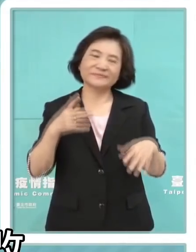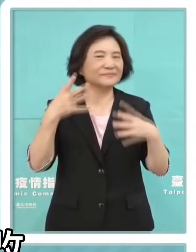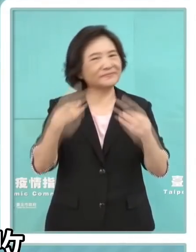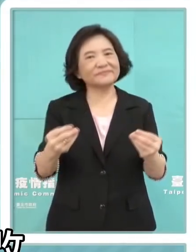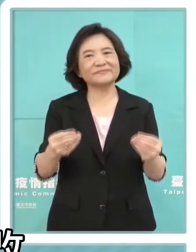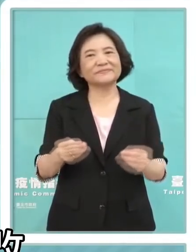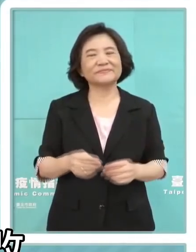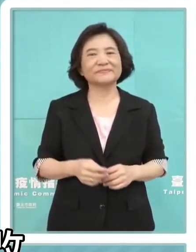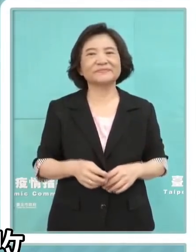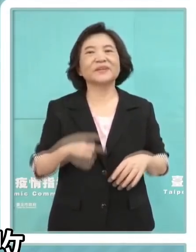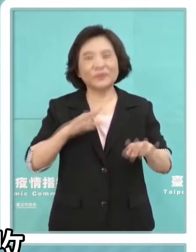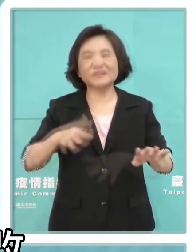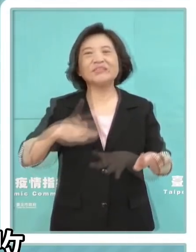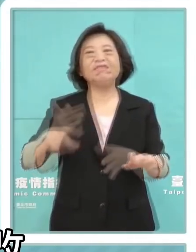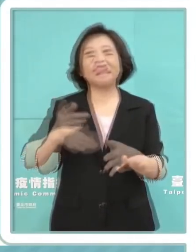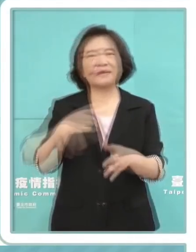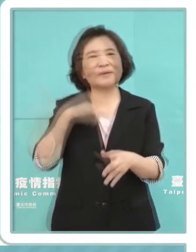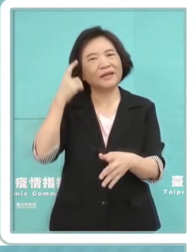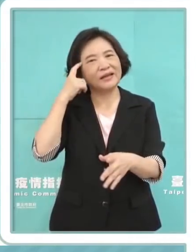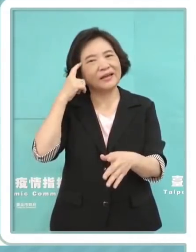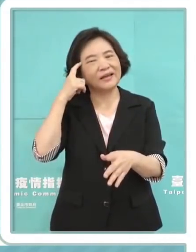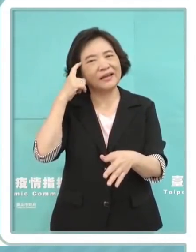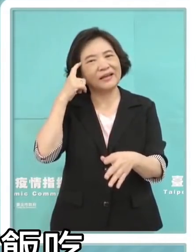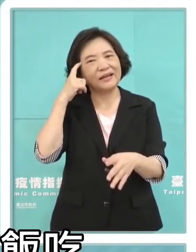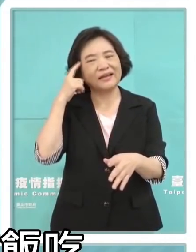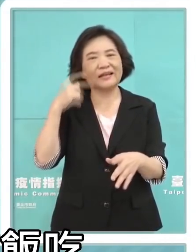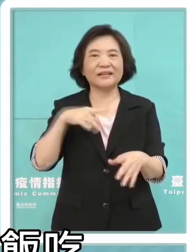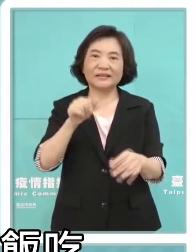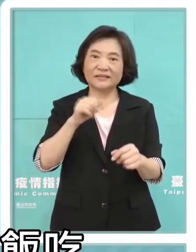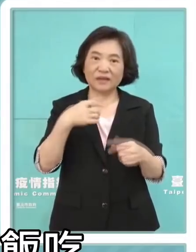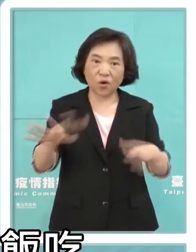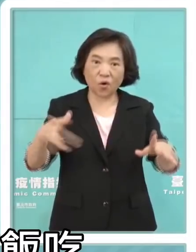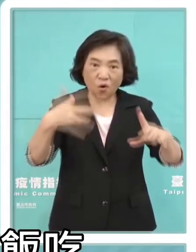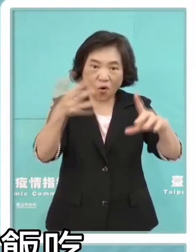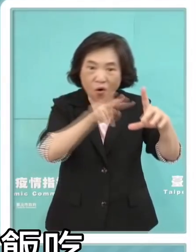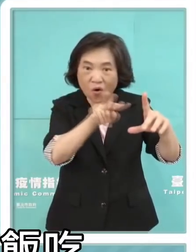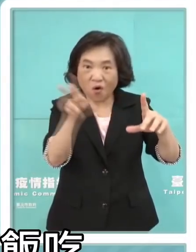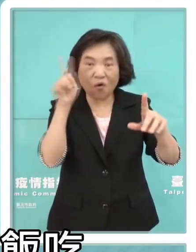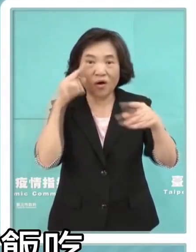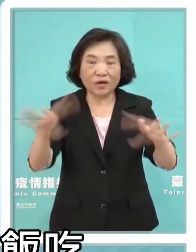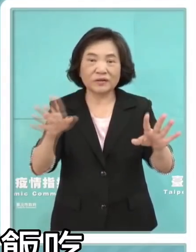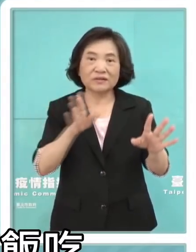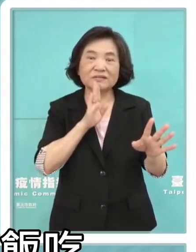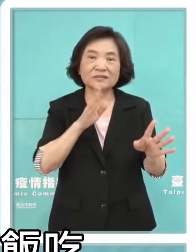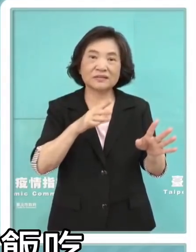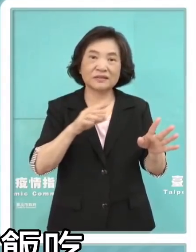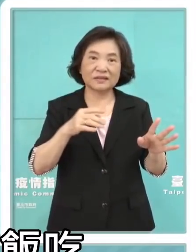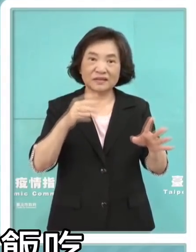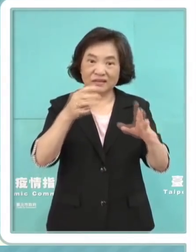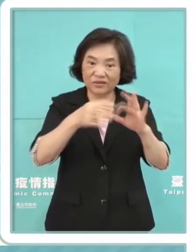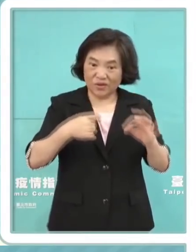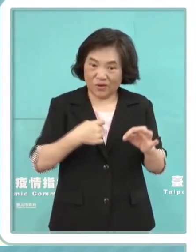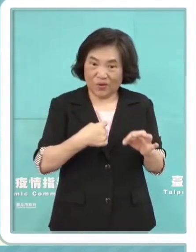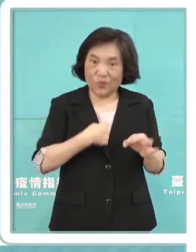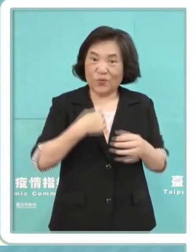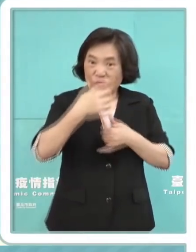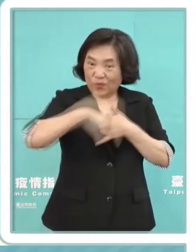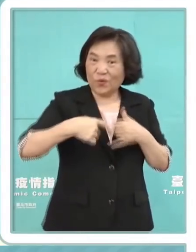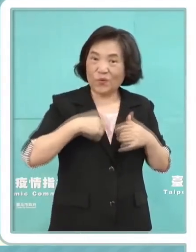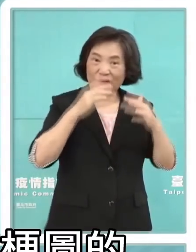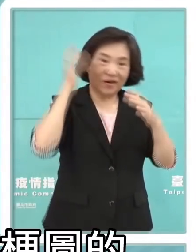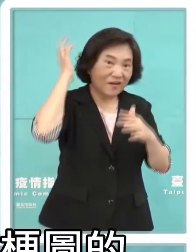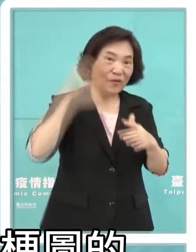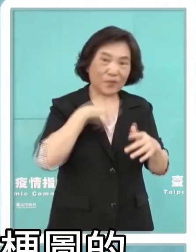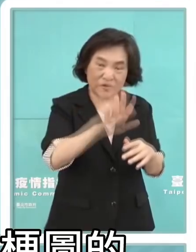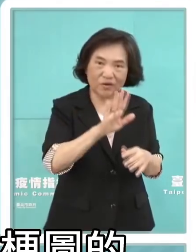对不对？算了，我也忘了，我也知道他们不会改的。我要看一看你的，好多人。现在都是因为我才有饭吃的，才有工